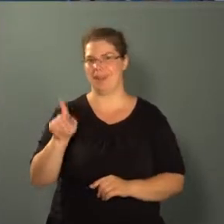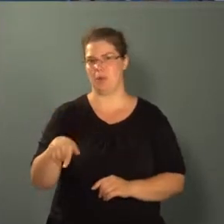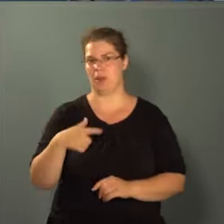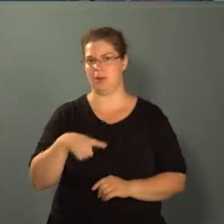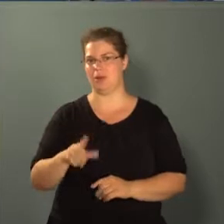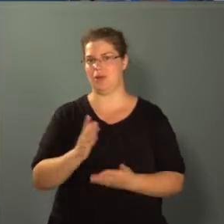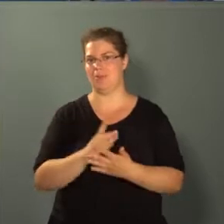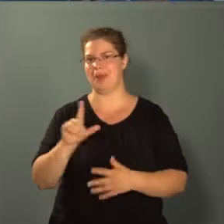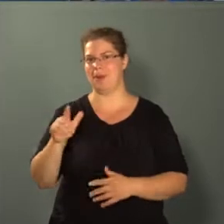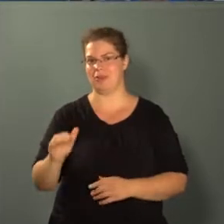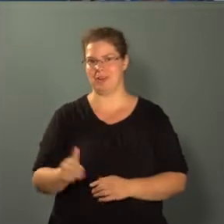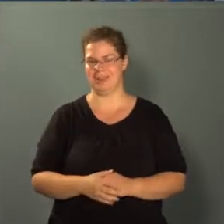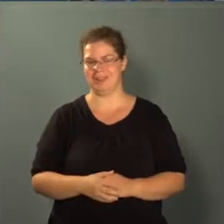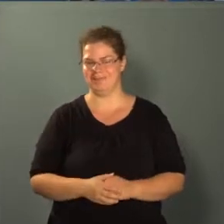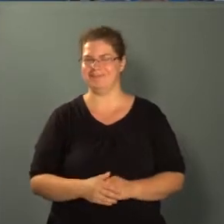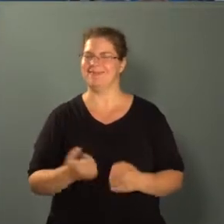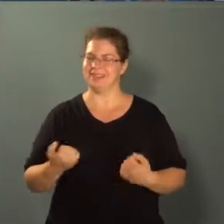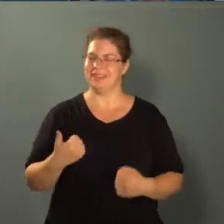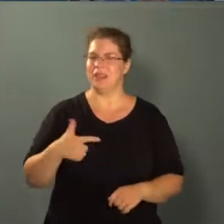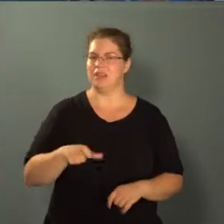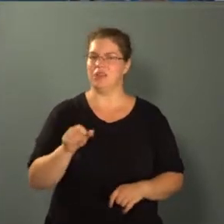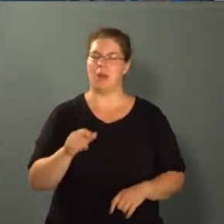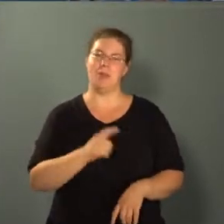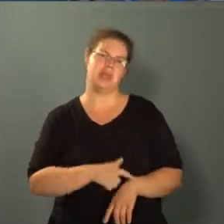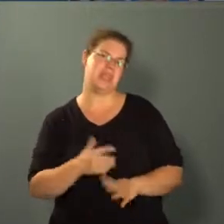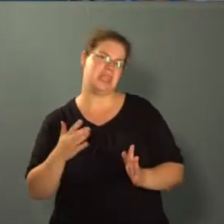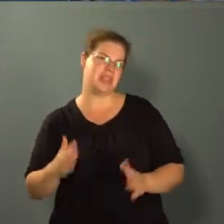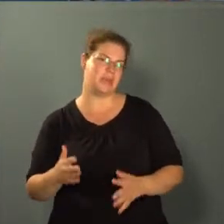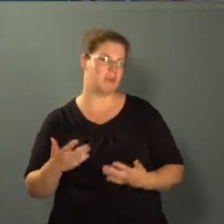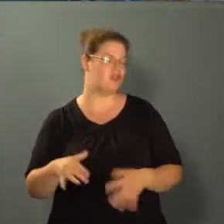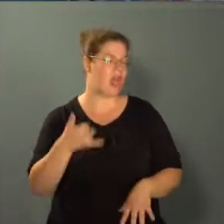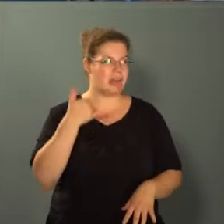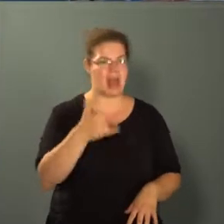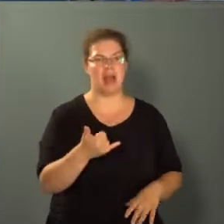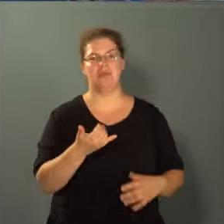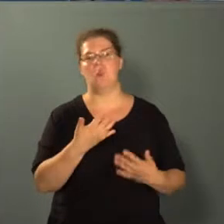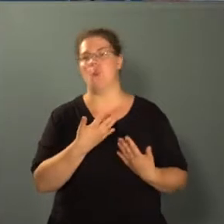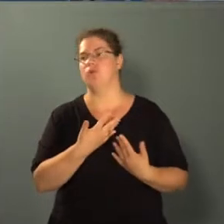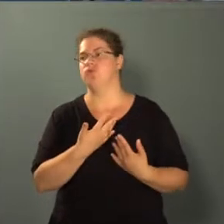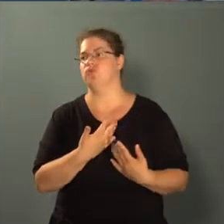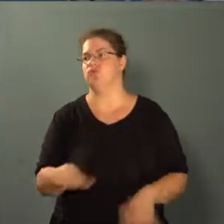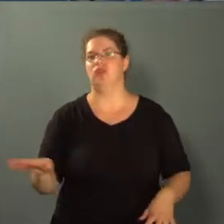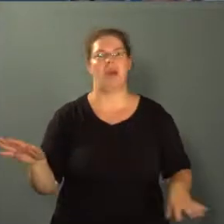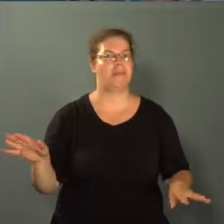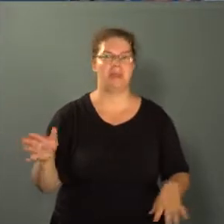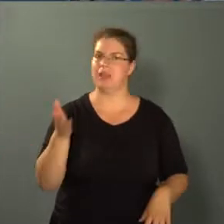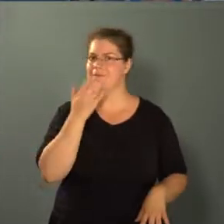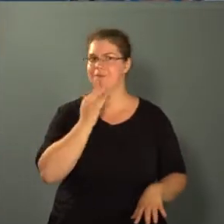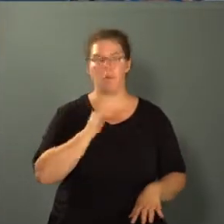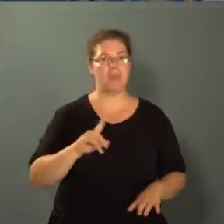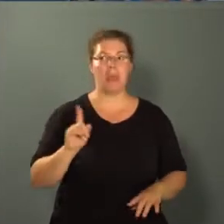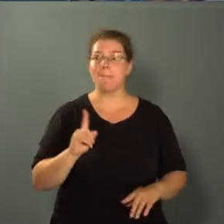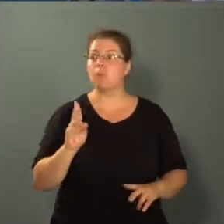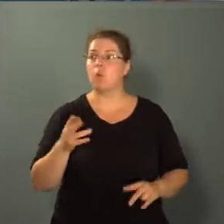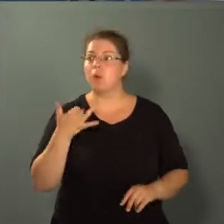a második kisfiunk. Tehát nagyon nehéz volt, és abban az időben ugye se telefon, se semmi nem volt. Tehát nem,